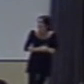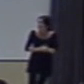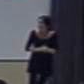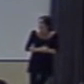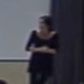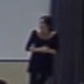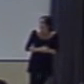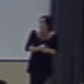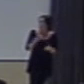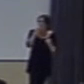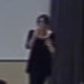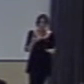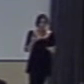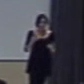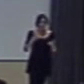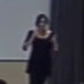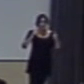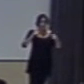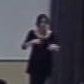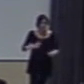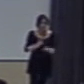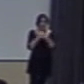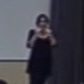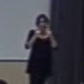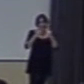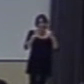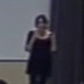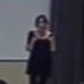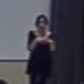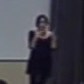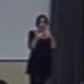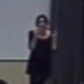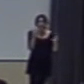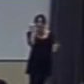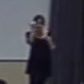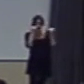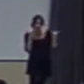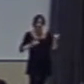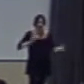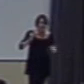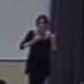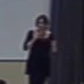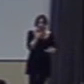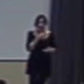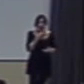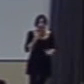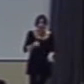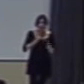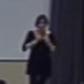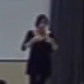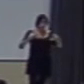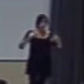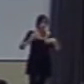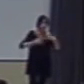Doncs bé, a més de trobar-nos en un moment convuls socialment, amb moltes iniciatives, molta pulsió que genera energia i que està generant